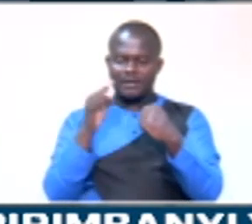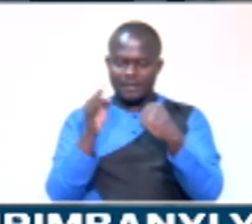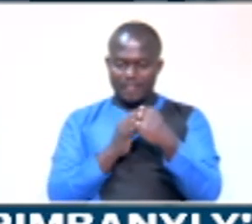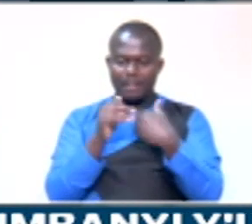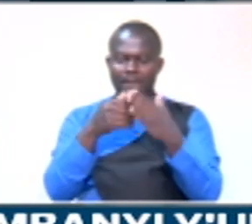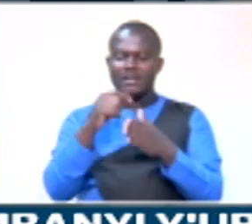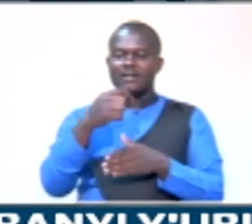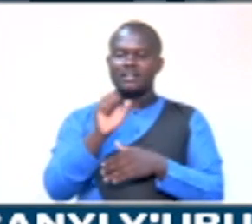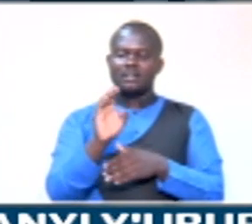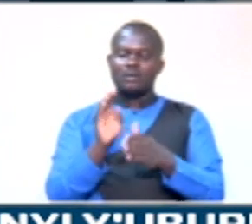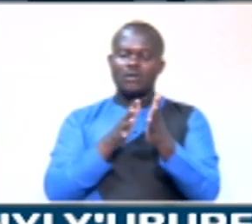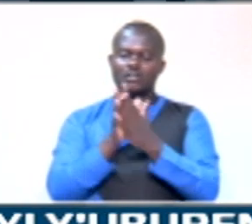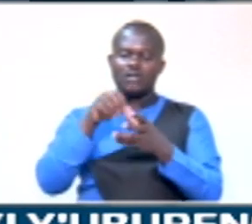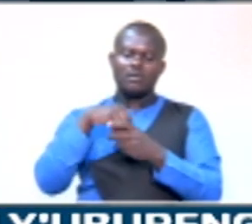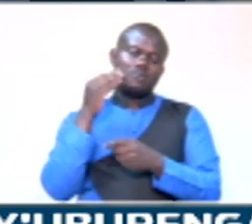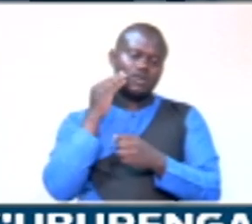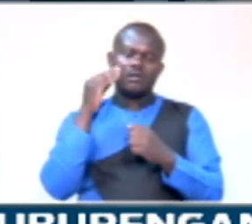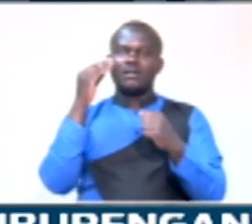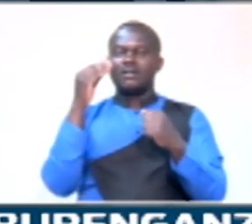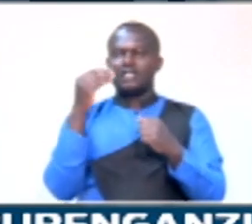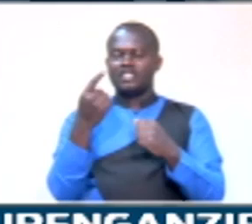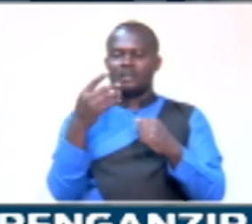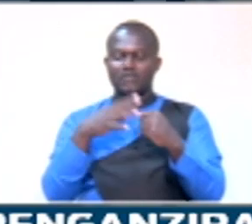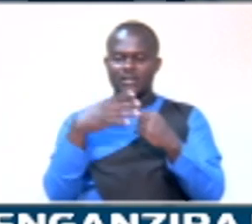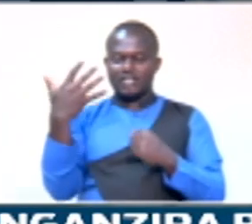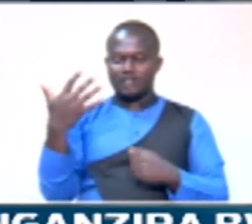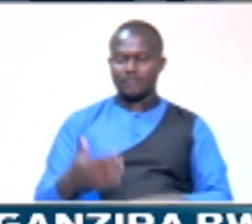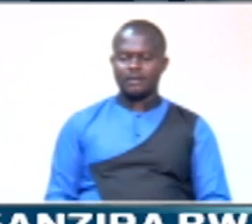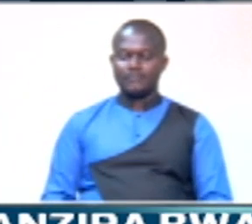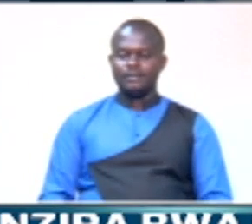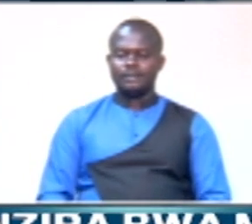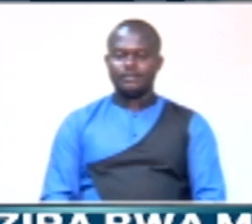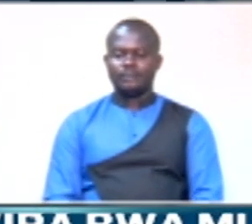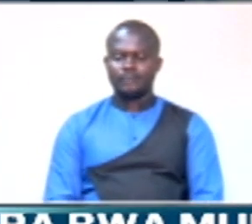rwashowemo miliyoni 195. Divin Uwayo, Televiziyo Rwanda.